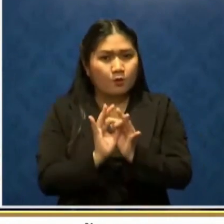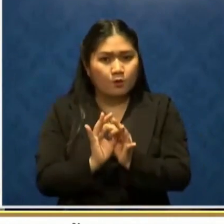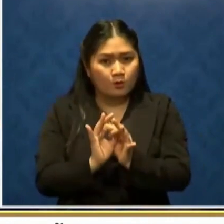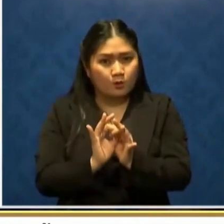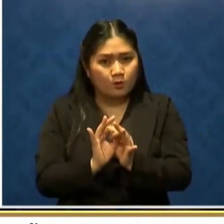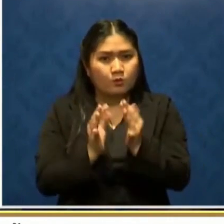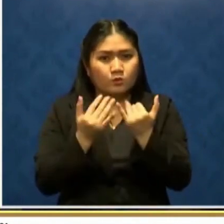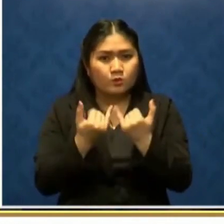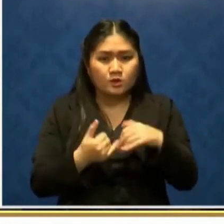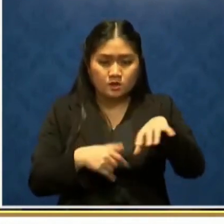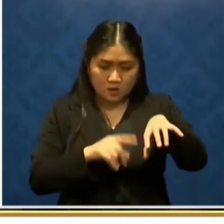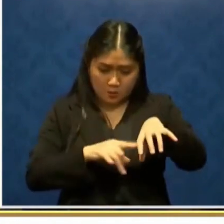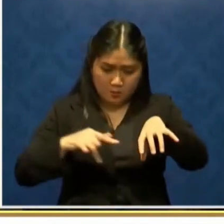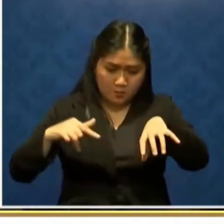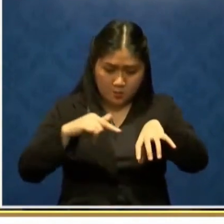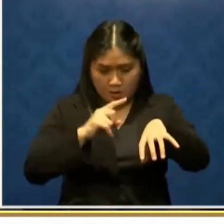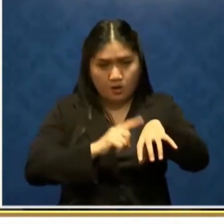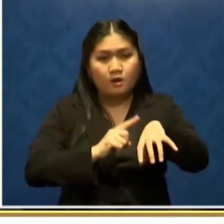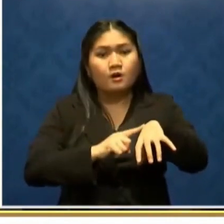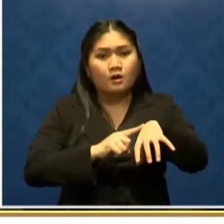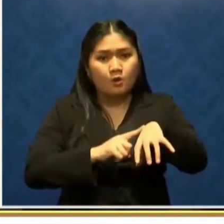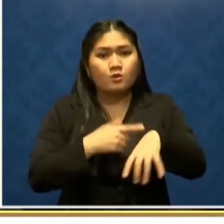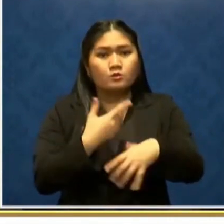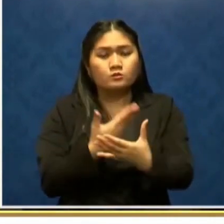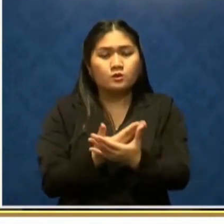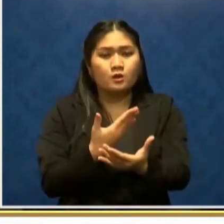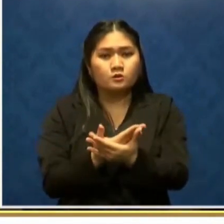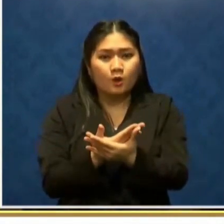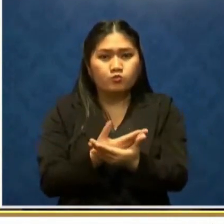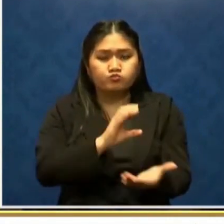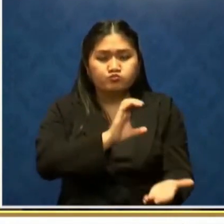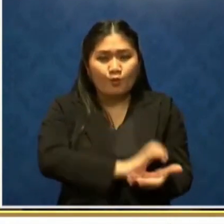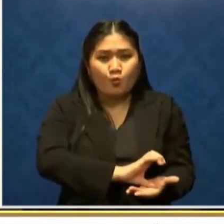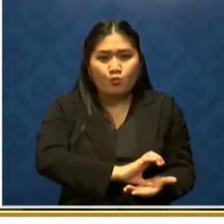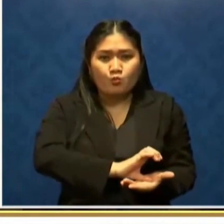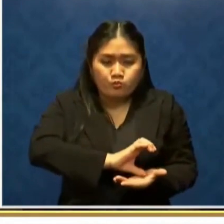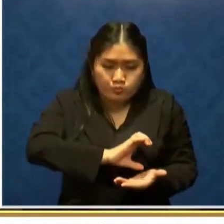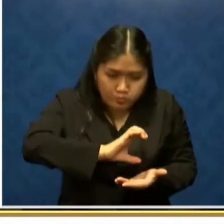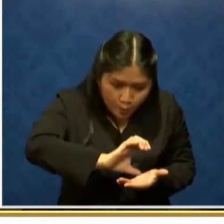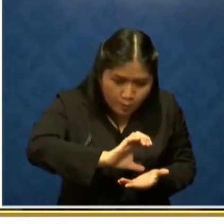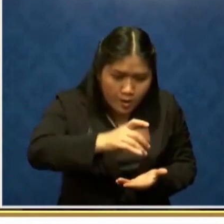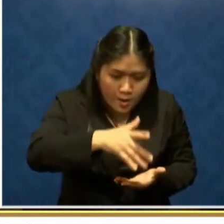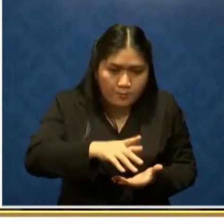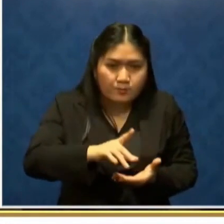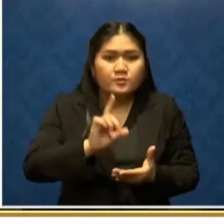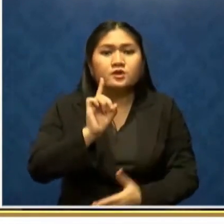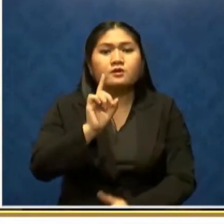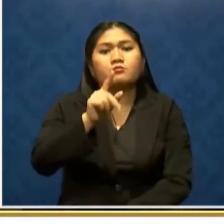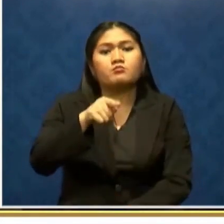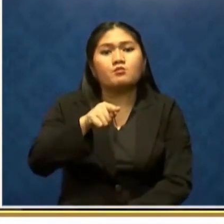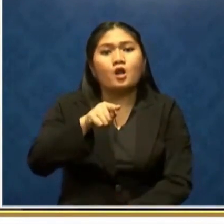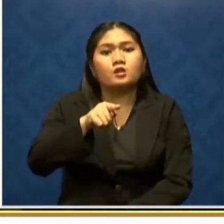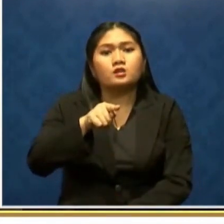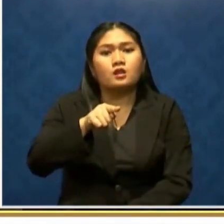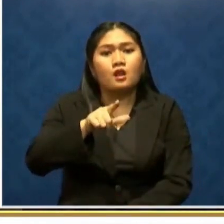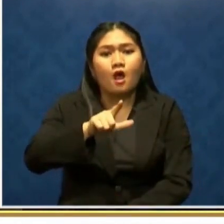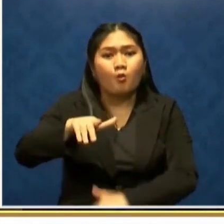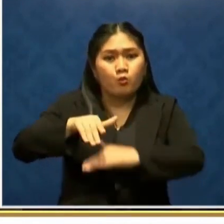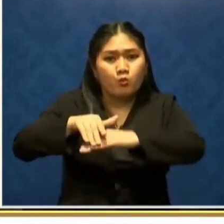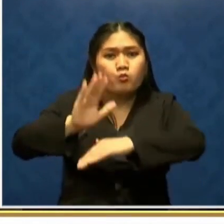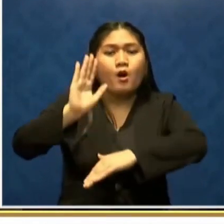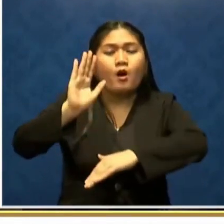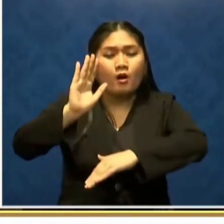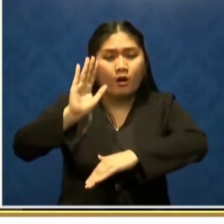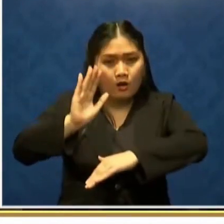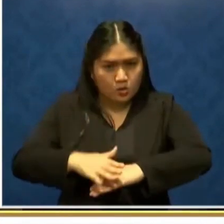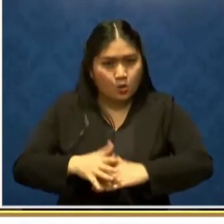ตอนนี้สนามบนตรงได้รบการกระสร้างมาแลว ayudร protects สนามบนอาชาติกำ